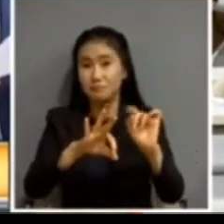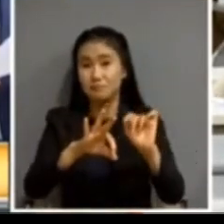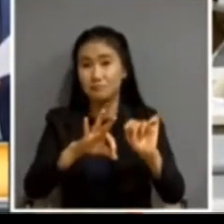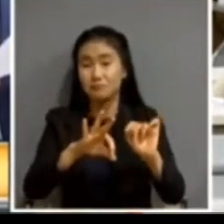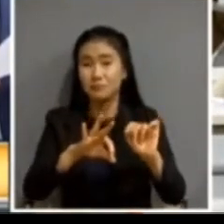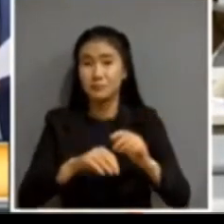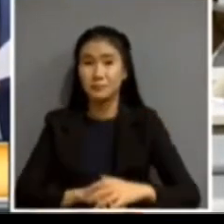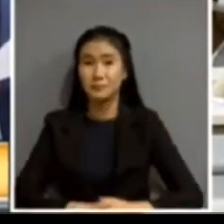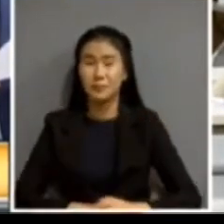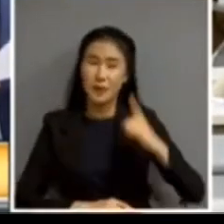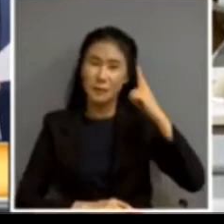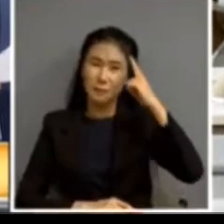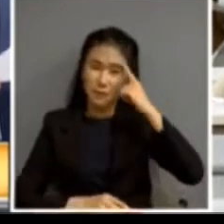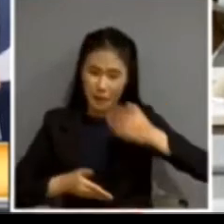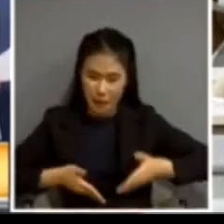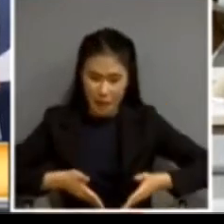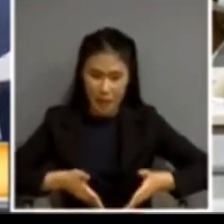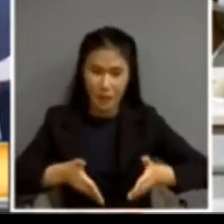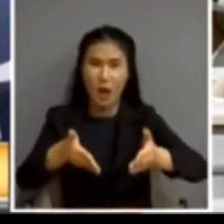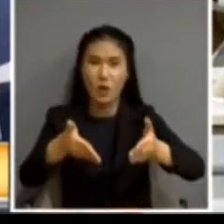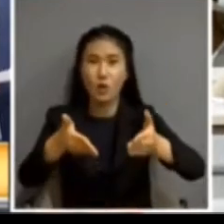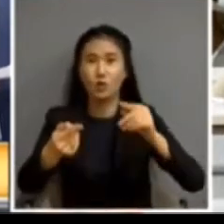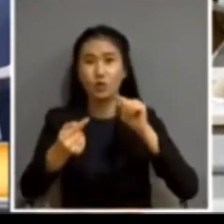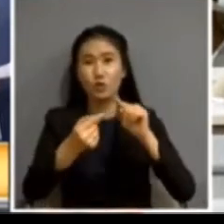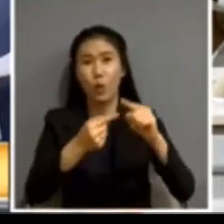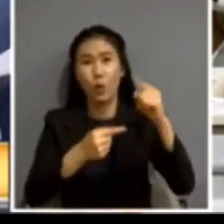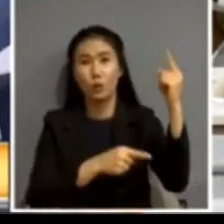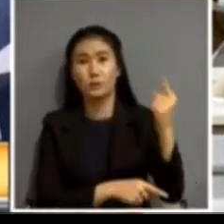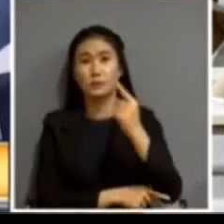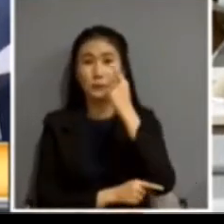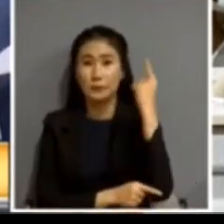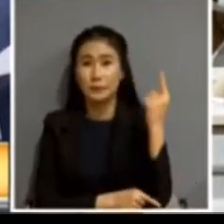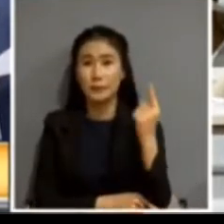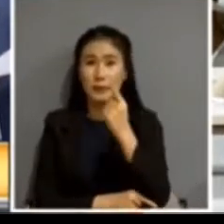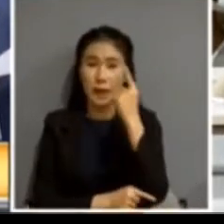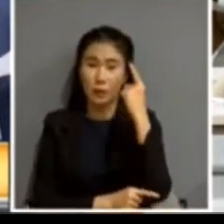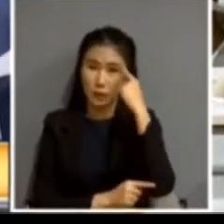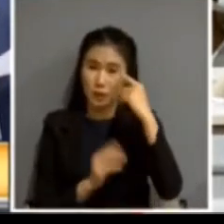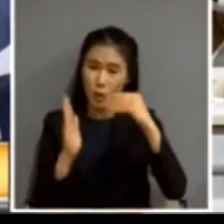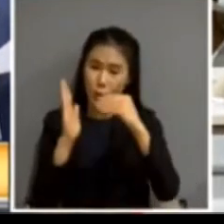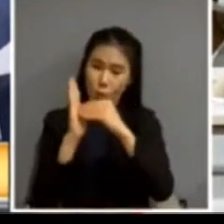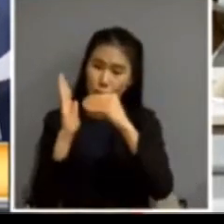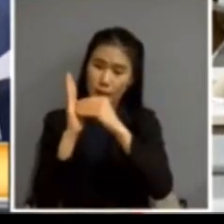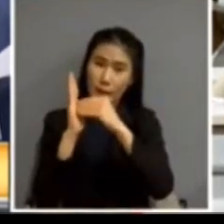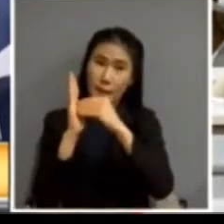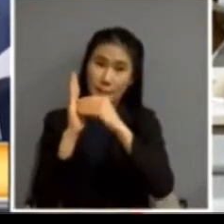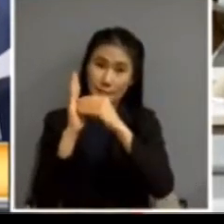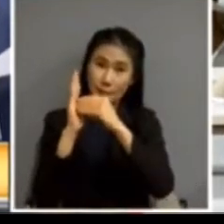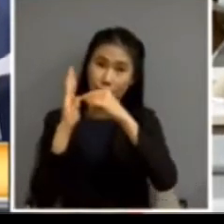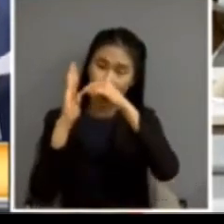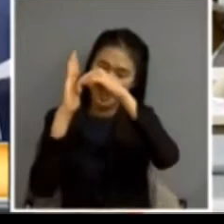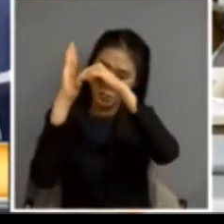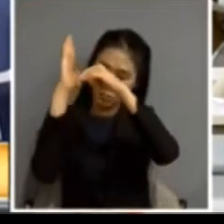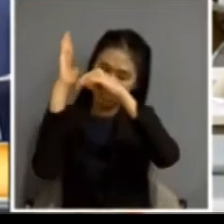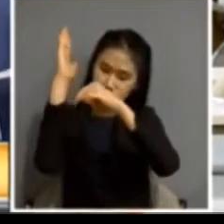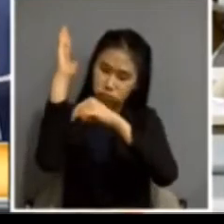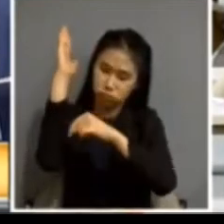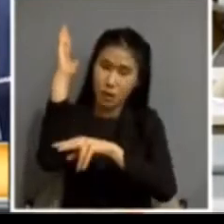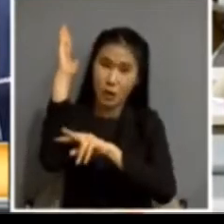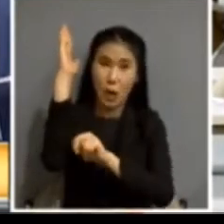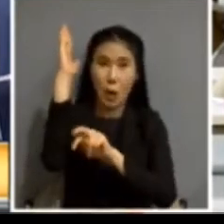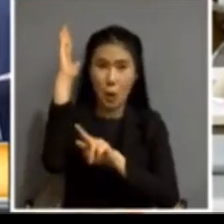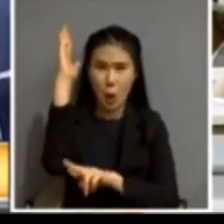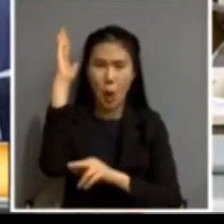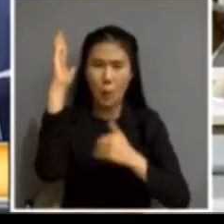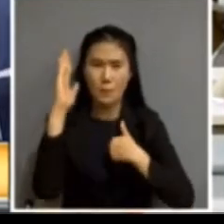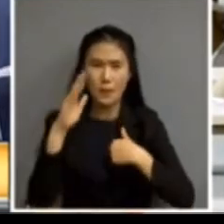จะเป็นถนนที่ตัดผ่านแหล่งท่องเที่ยวตั้งจากกรุงเทพมหานครจนถึงจังหวัดนราธิวาสมีแหล่งท่องเ